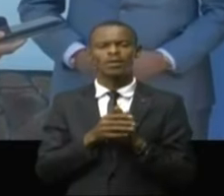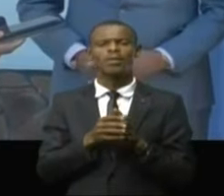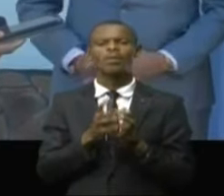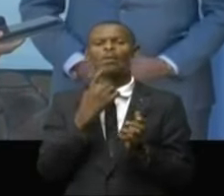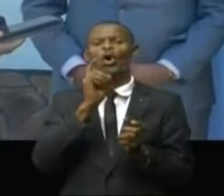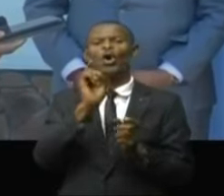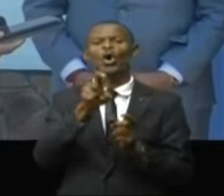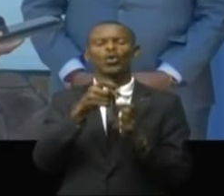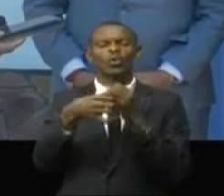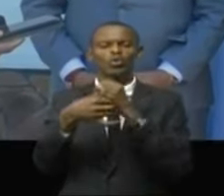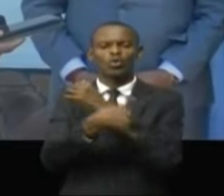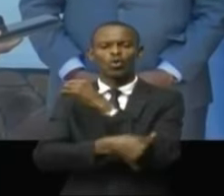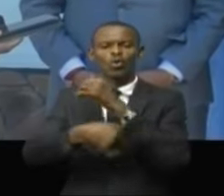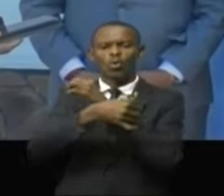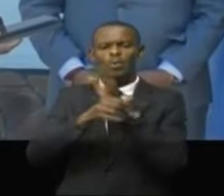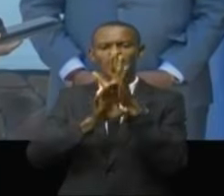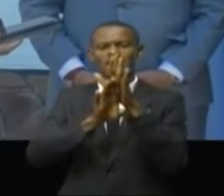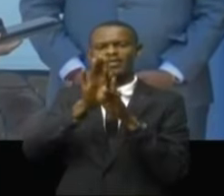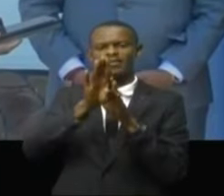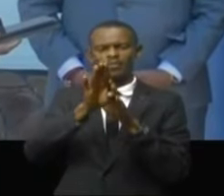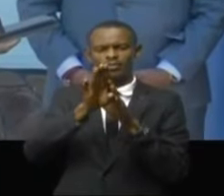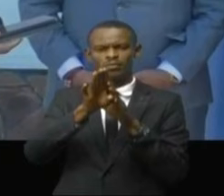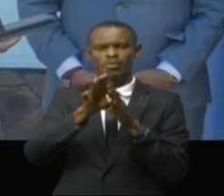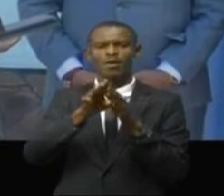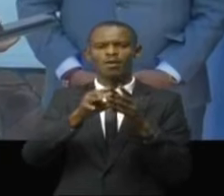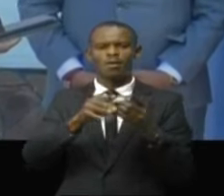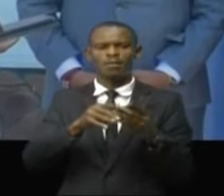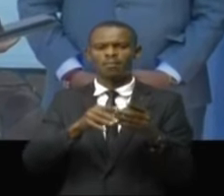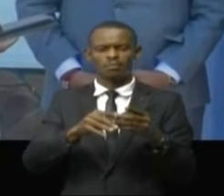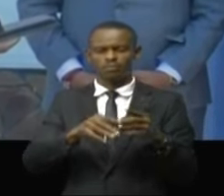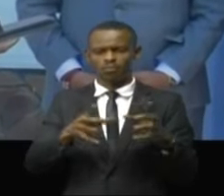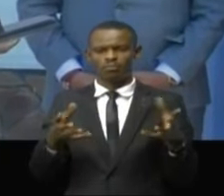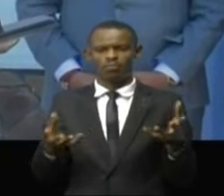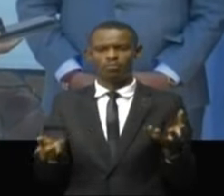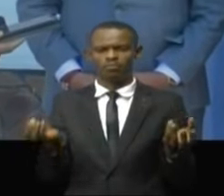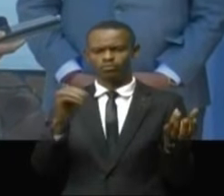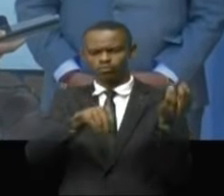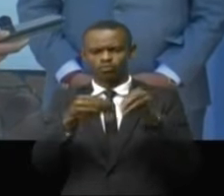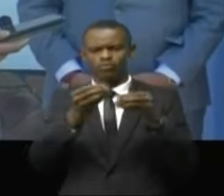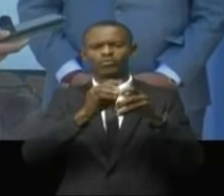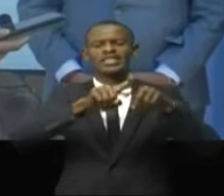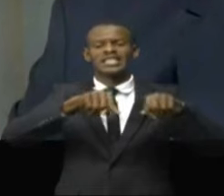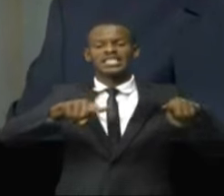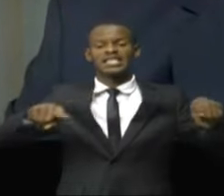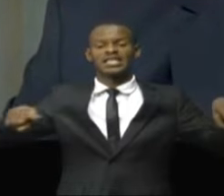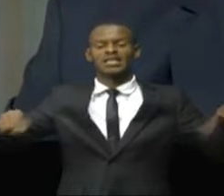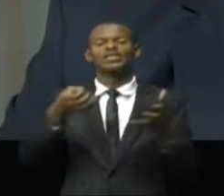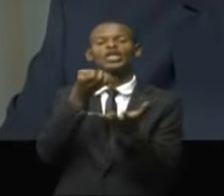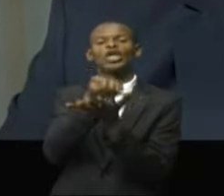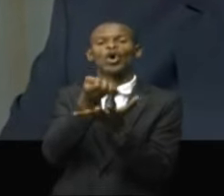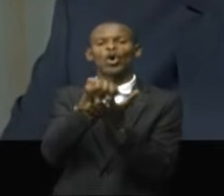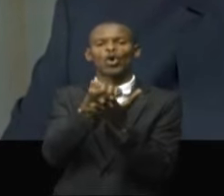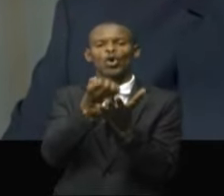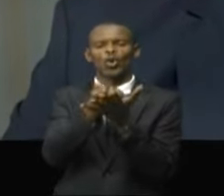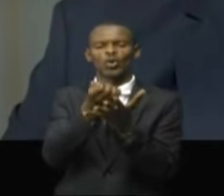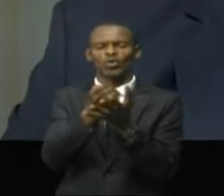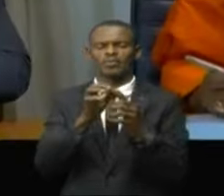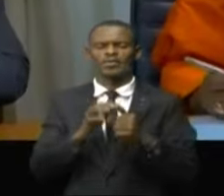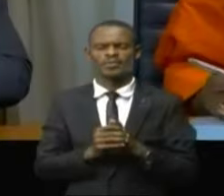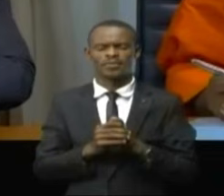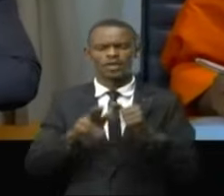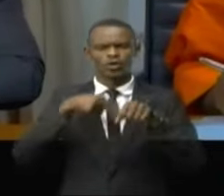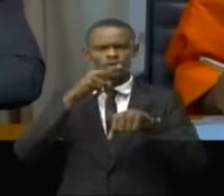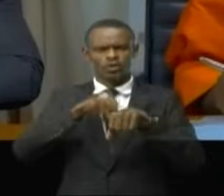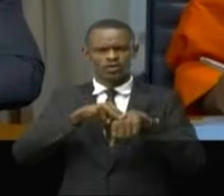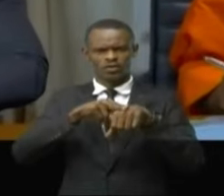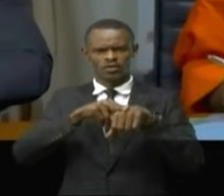vers la diversification de leurs économies en priorisant les secteurs à fort potentiel. Au niveau national, le comité